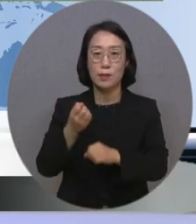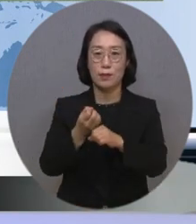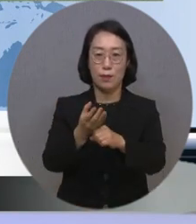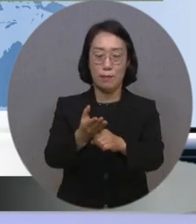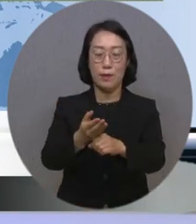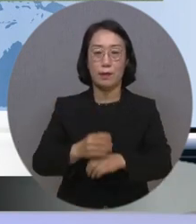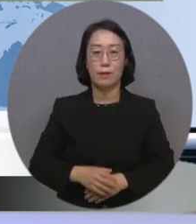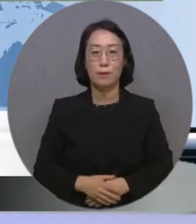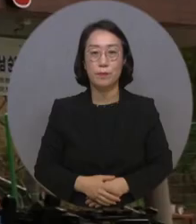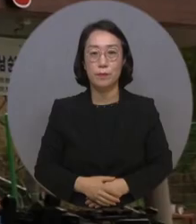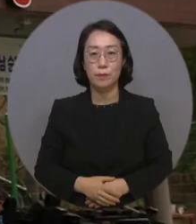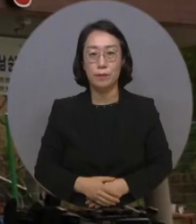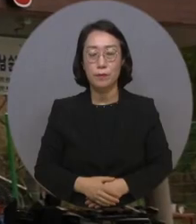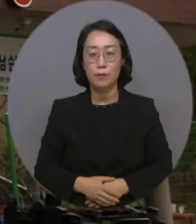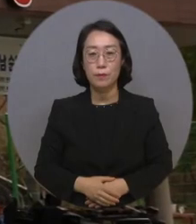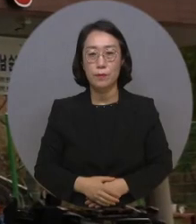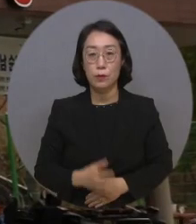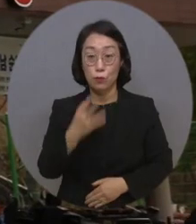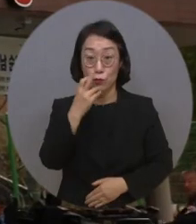다녀왔습니다